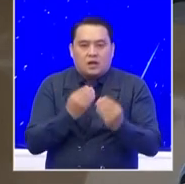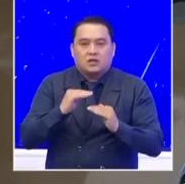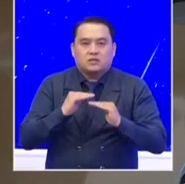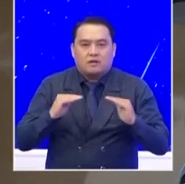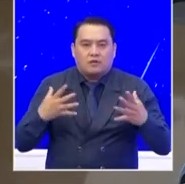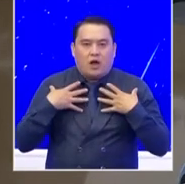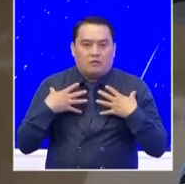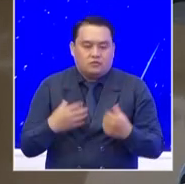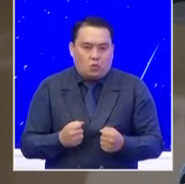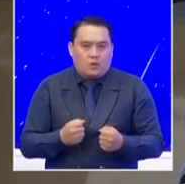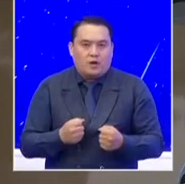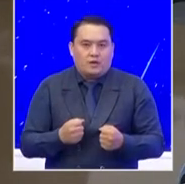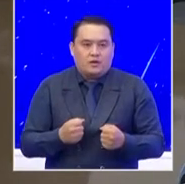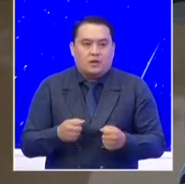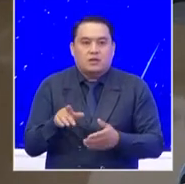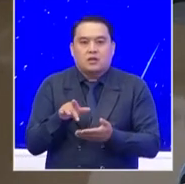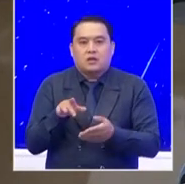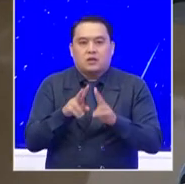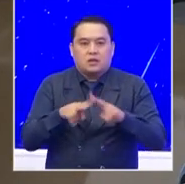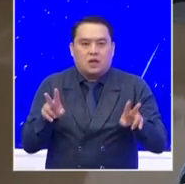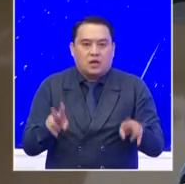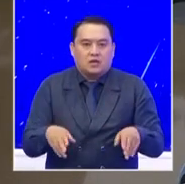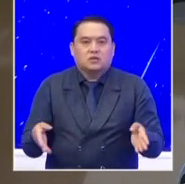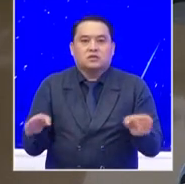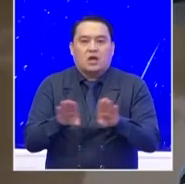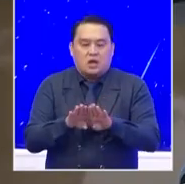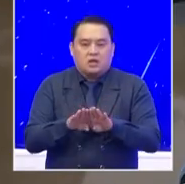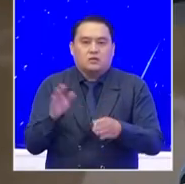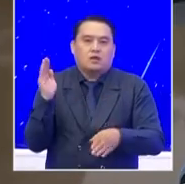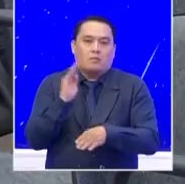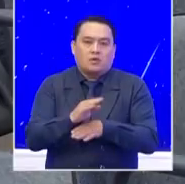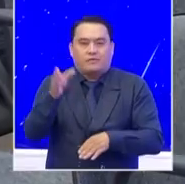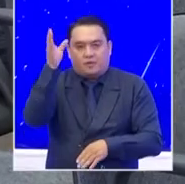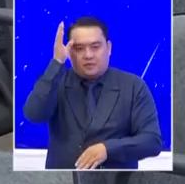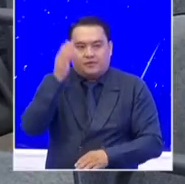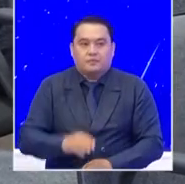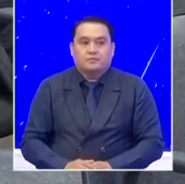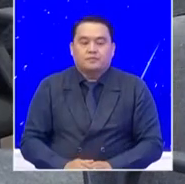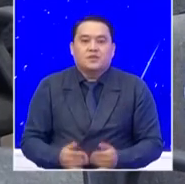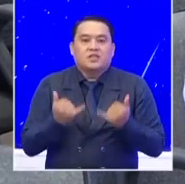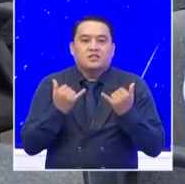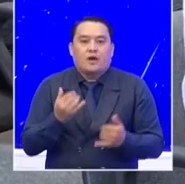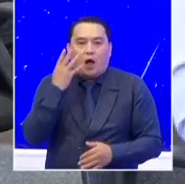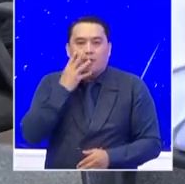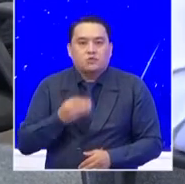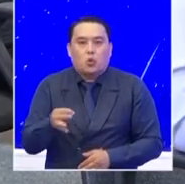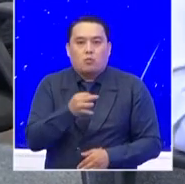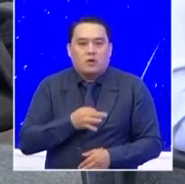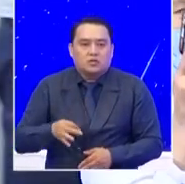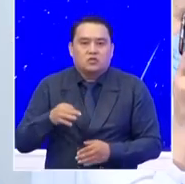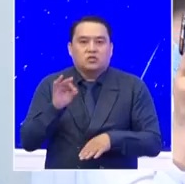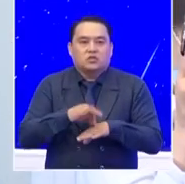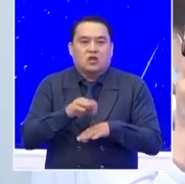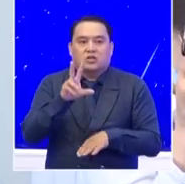объекты, детские оздоровительные лагеря тоже закрыты, и организации дополнительного образования. Сейчас в Алматинской области число зараженных